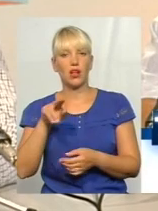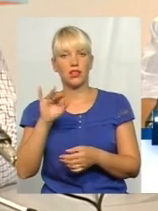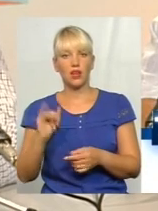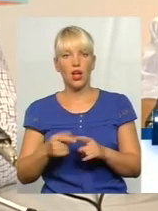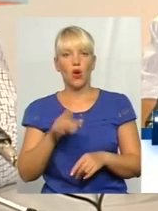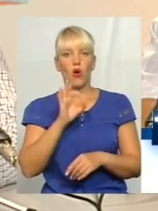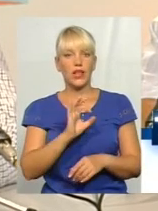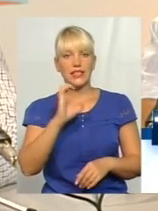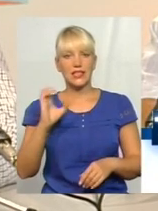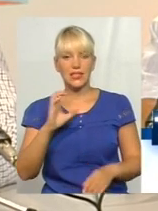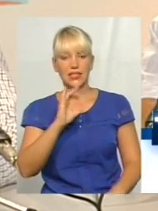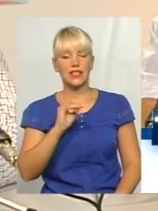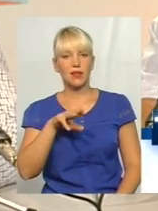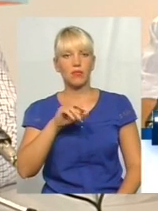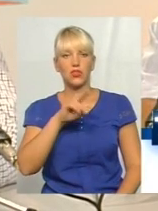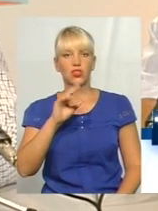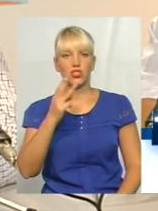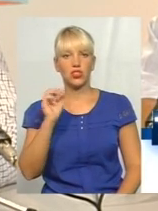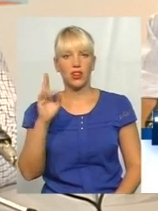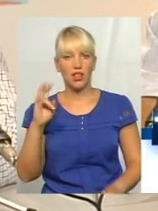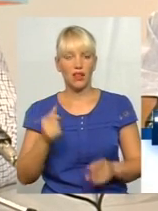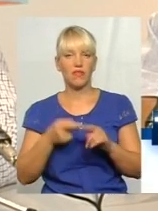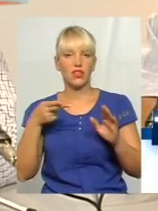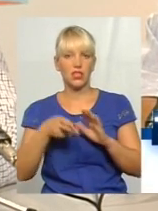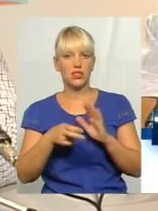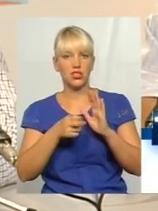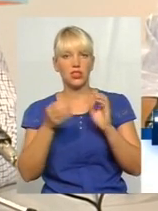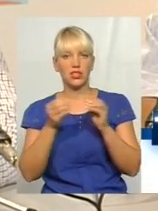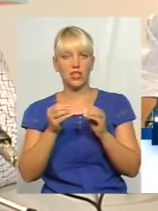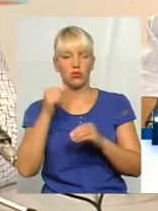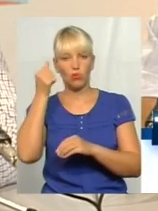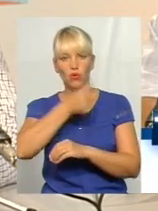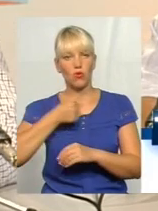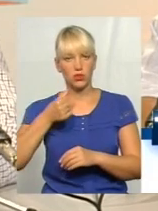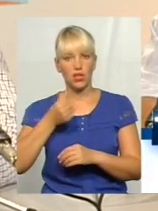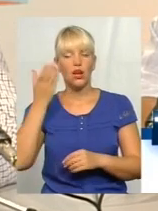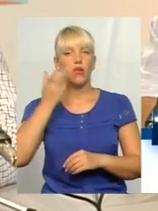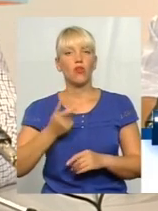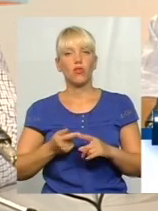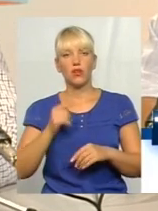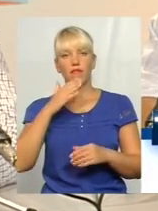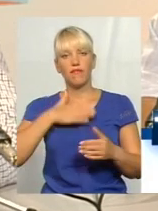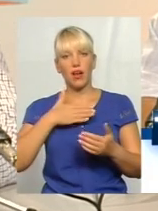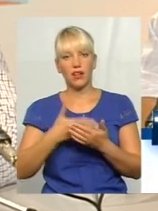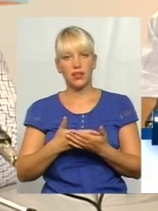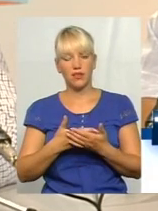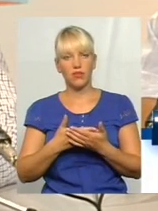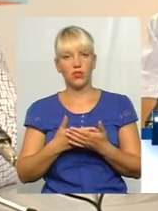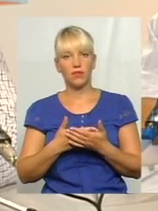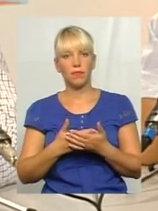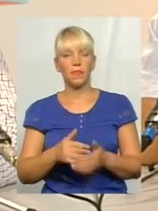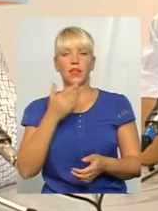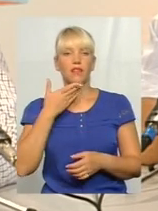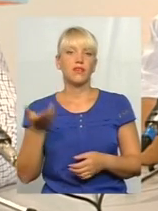Олександра Сергійовича симчишина в 2000 10му році коли він активно